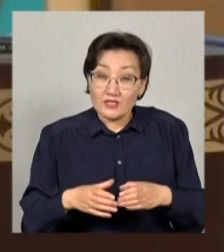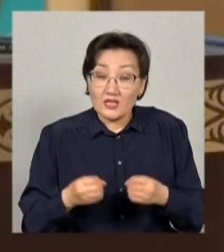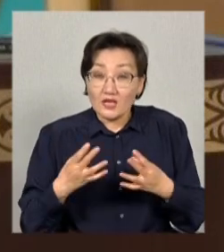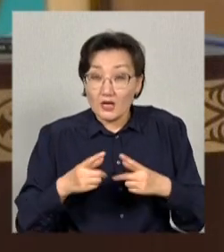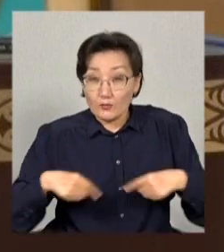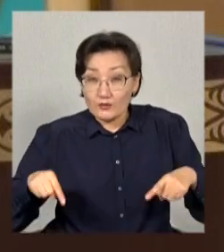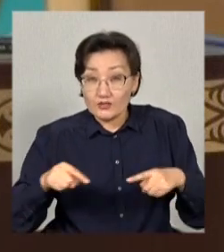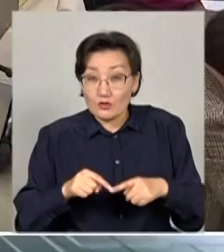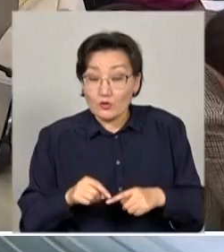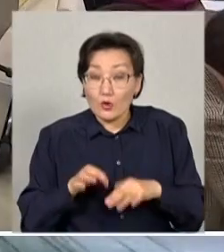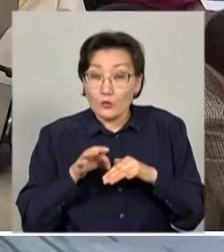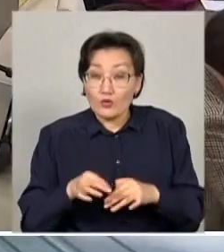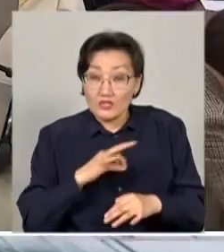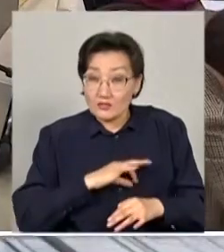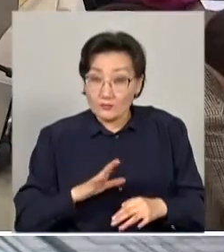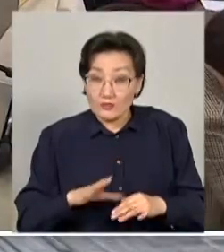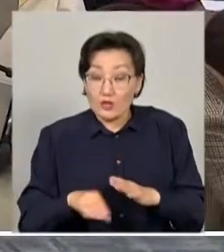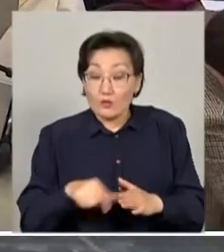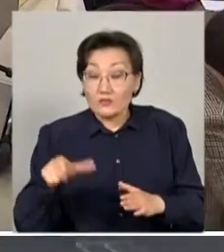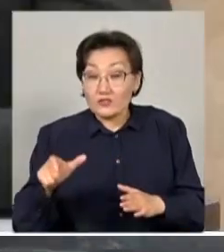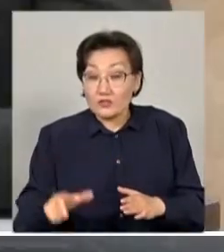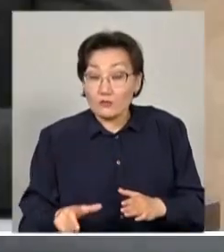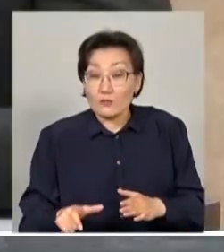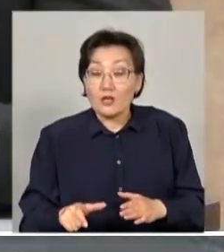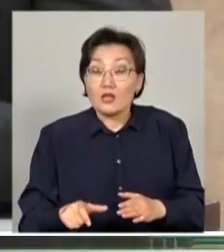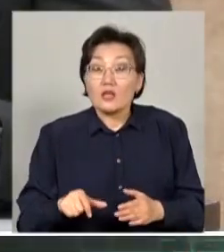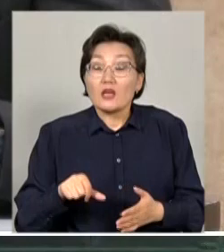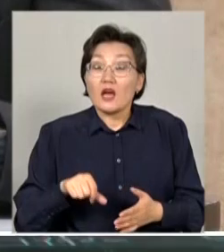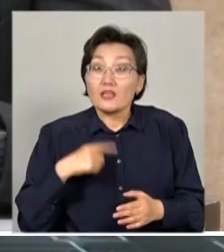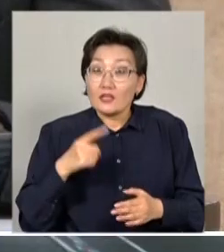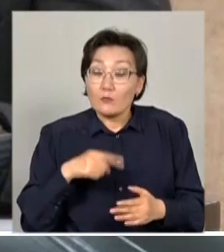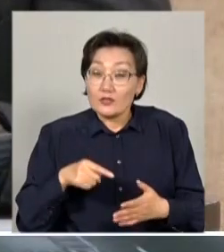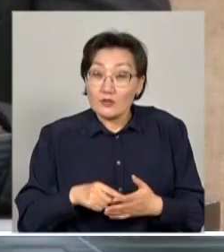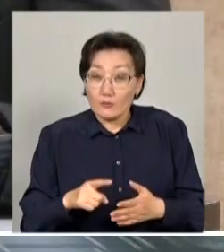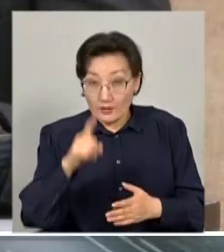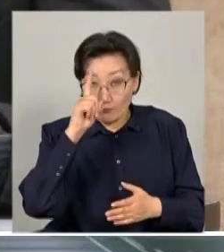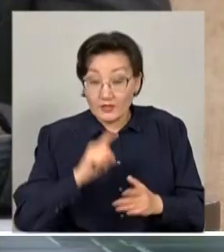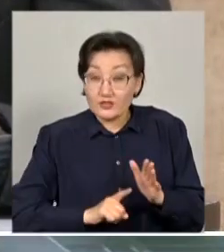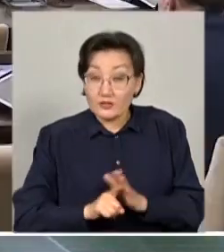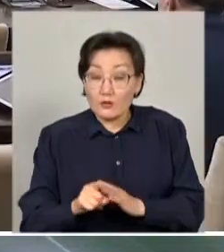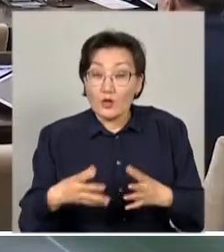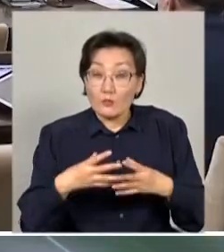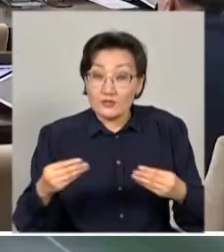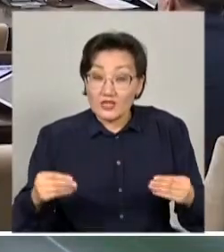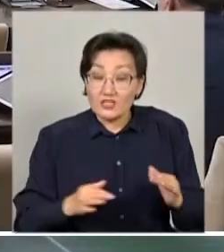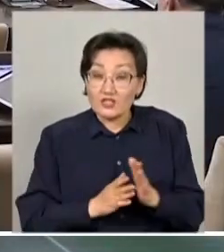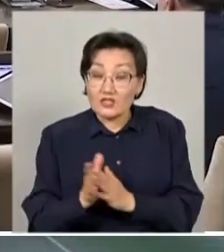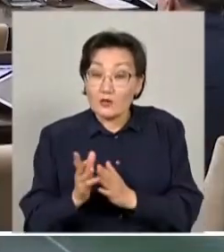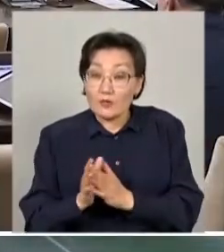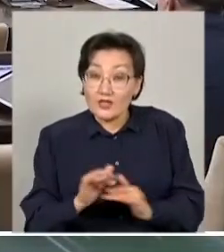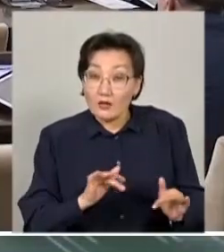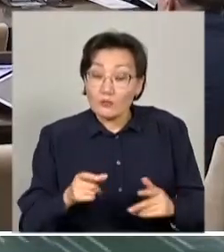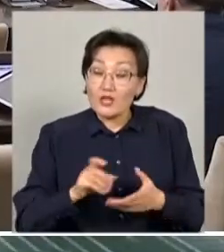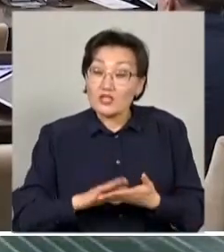серіктестікке өту тиімсіз. Ал депутат Зәкіржан Көзеевтің мінберде айтқан мәселесі ендігі бір айда басталатын көктемгі егіс науқанының жағдайына